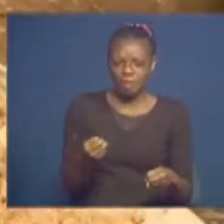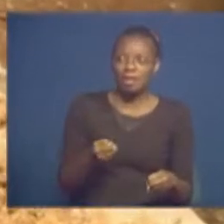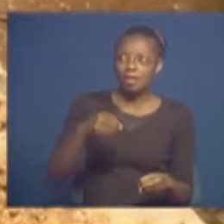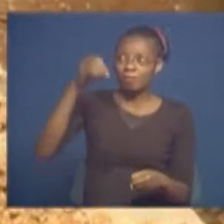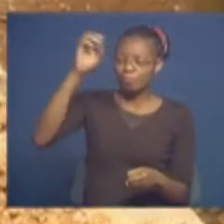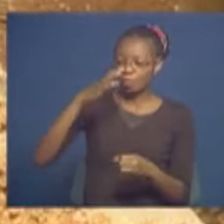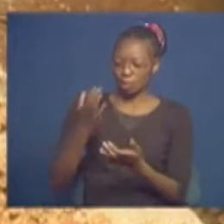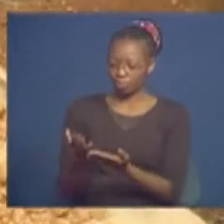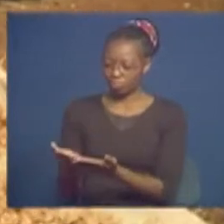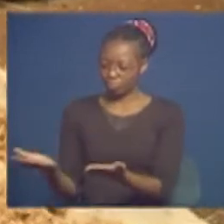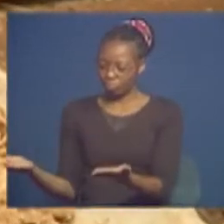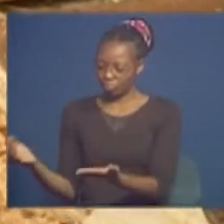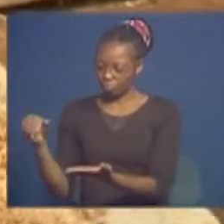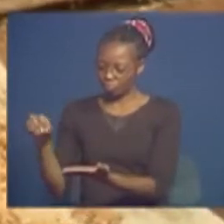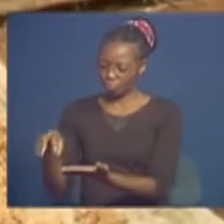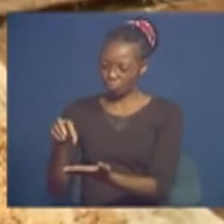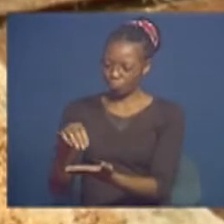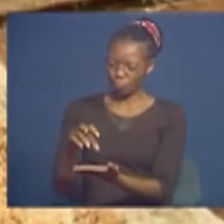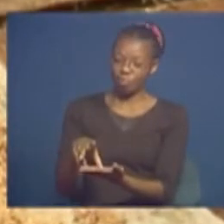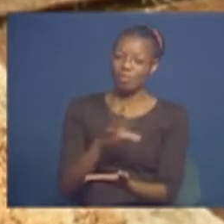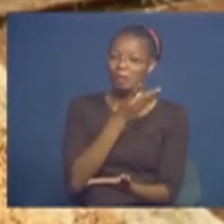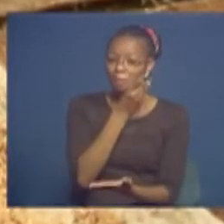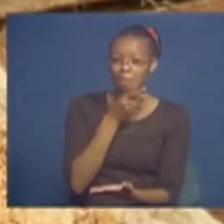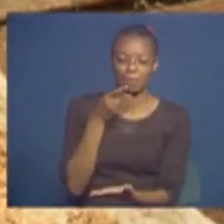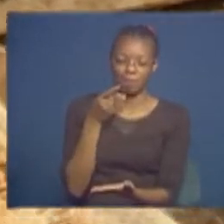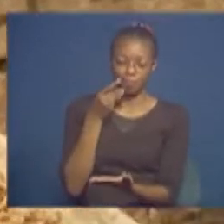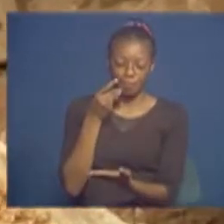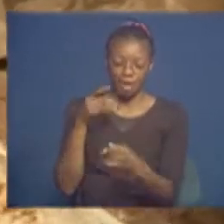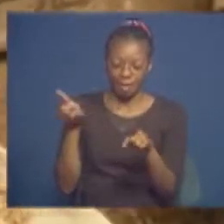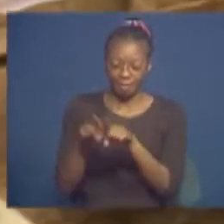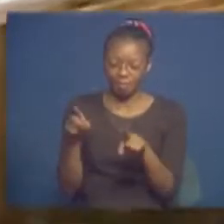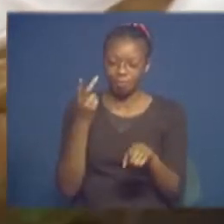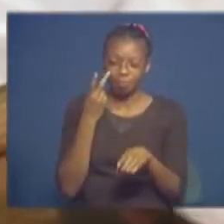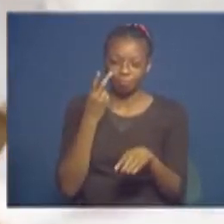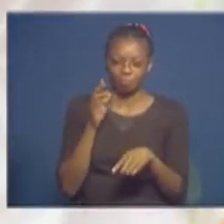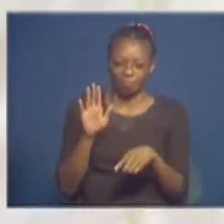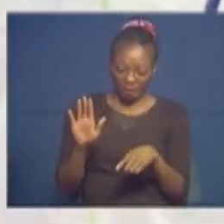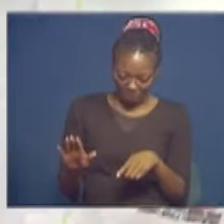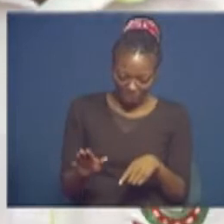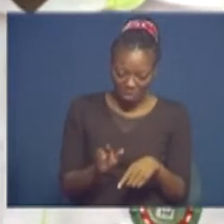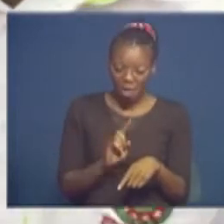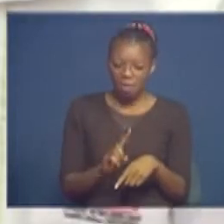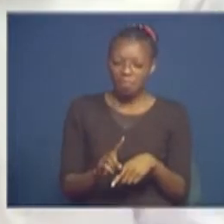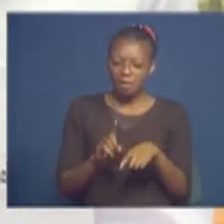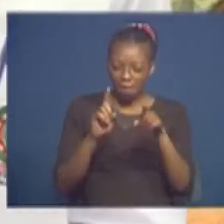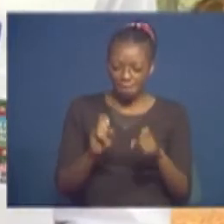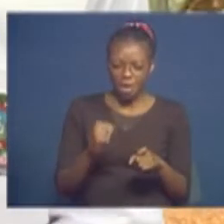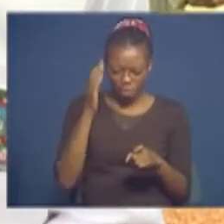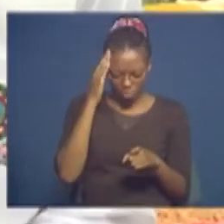hapa. Na haya yote lazima ufanye kwa ukijua